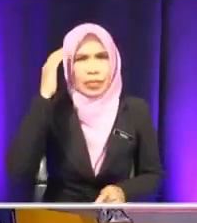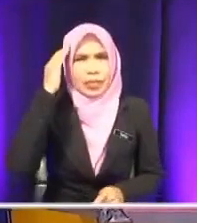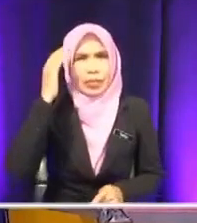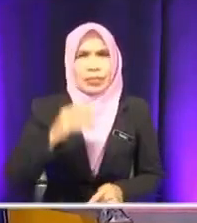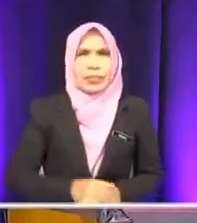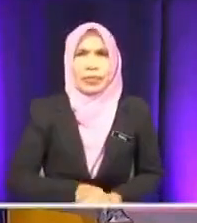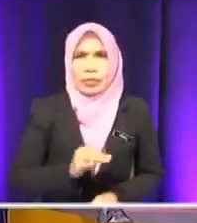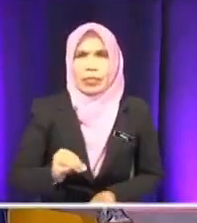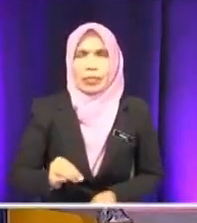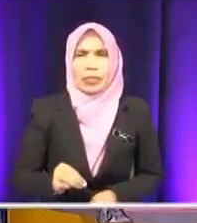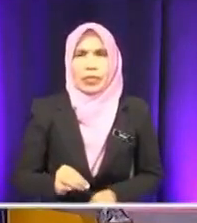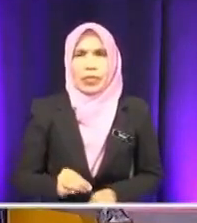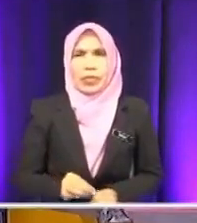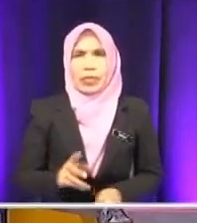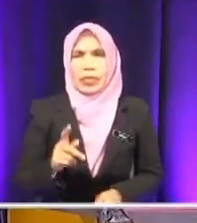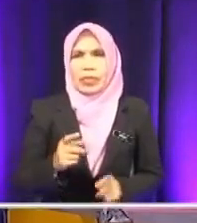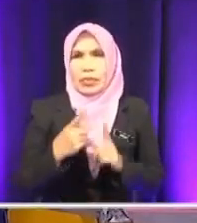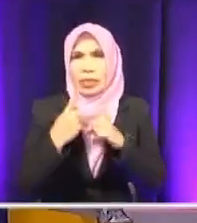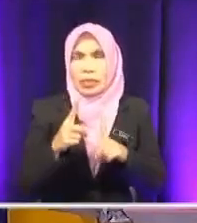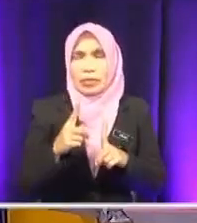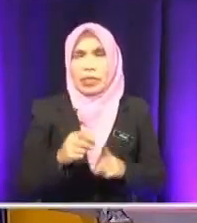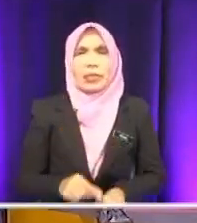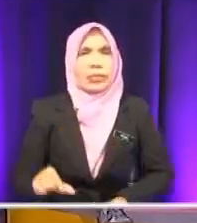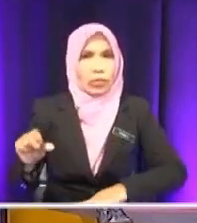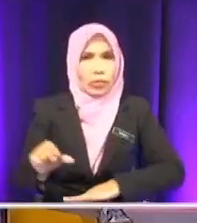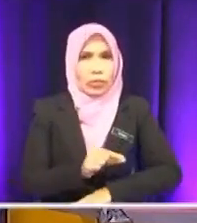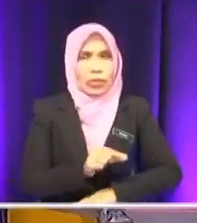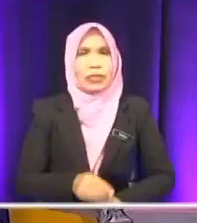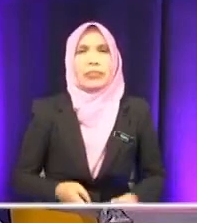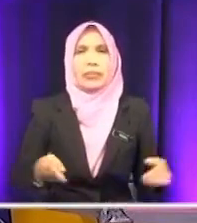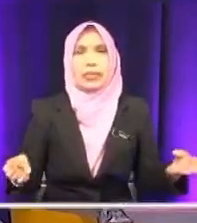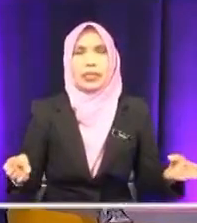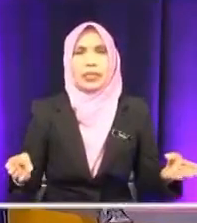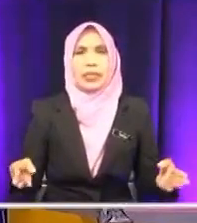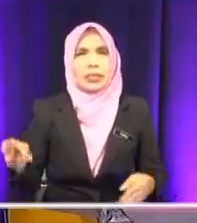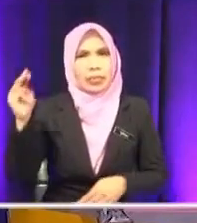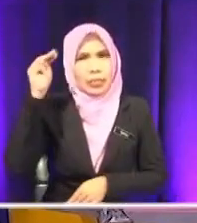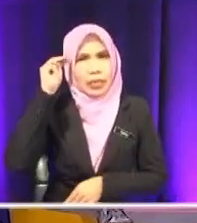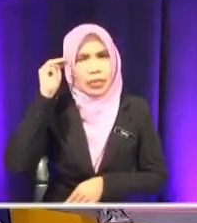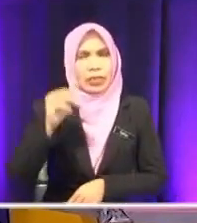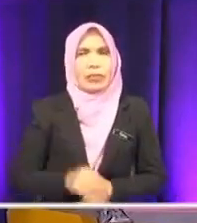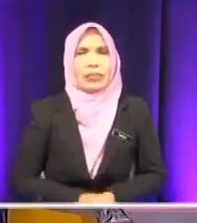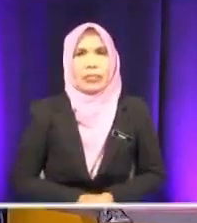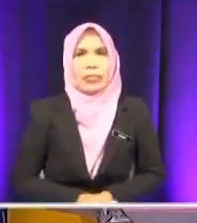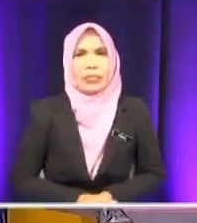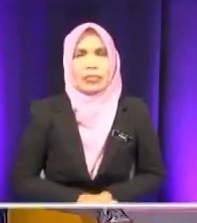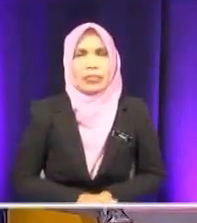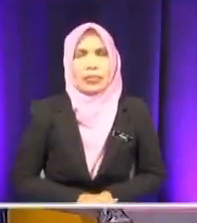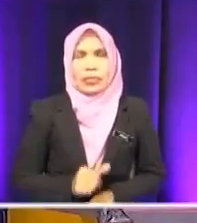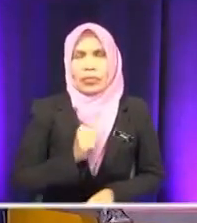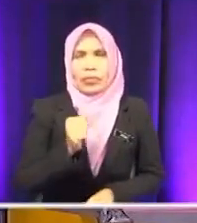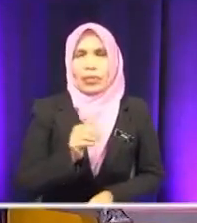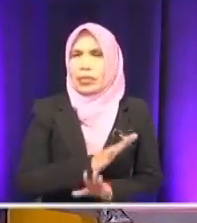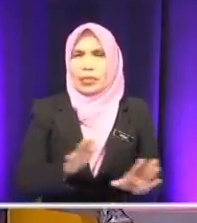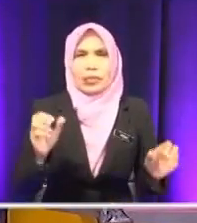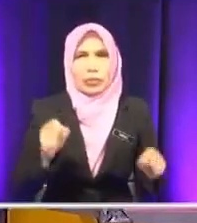murid-murid mesti menjawab menggunakan bahasa Melayu Bukan tak boleh guna bahasa Inggris tetapi coba kurangkan